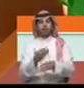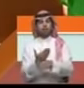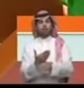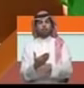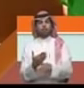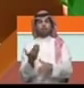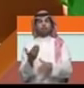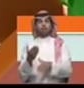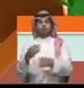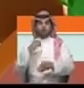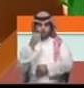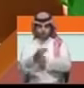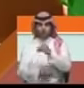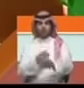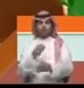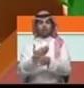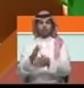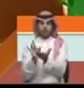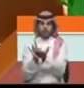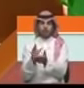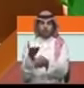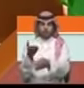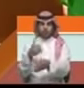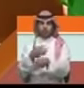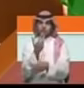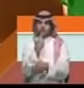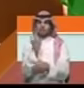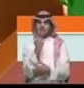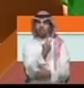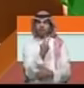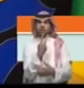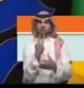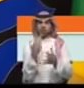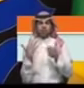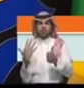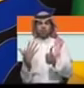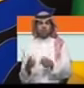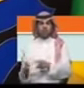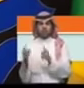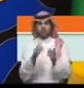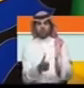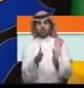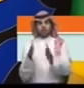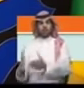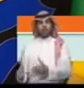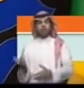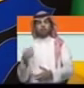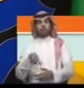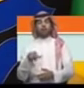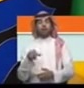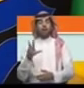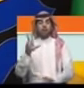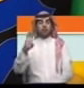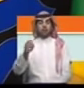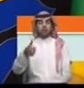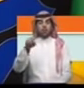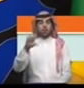للوزراء خلفا لإيمانويل الذي تولى المنصب منذ عام 2016. وكانت السلطات الجابونية